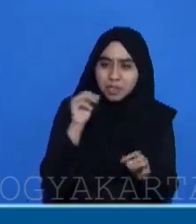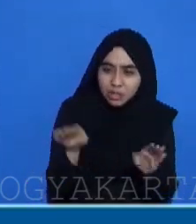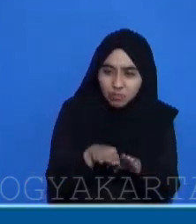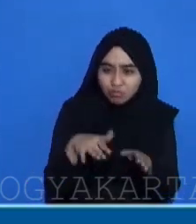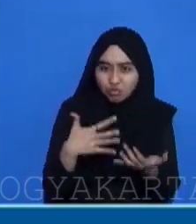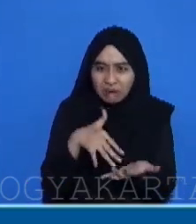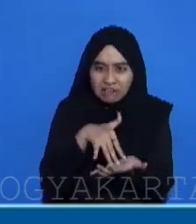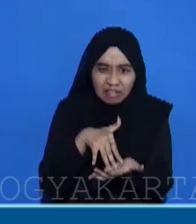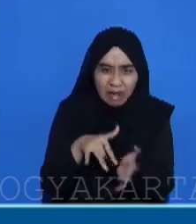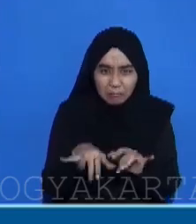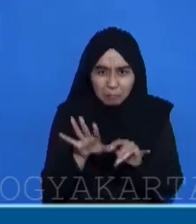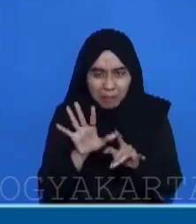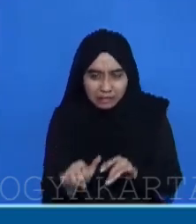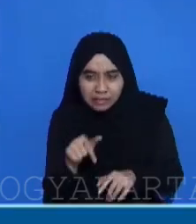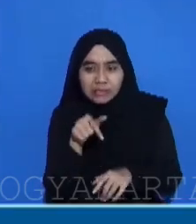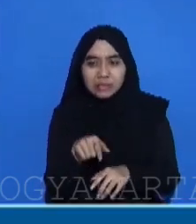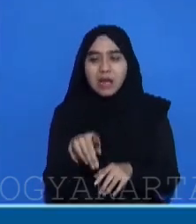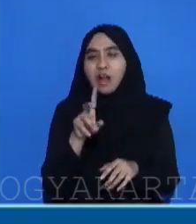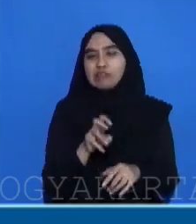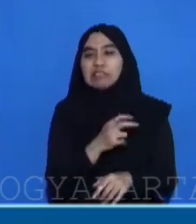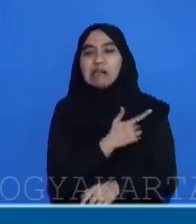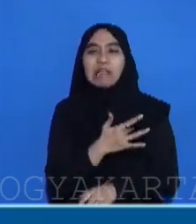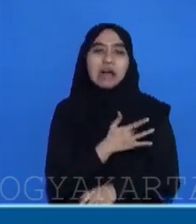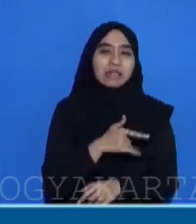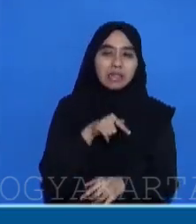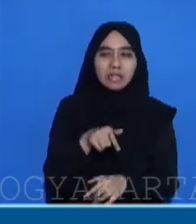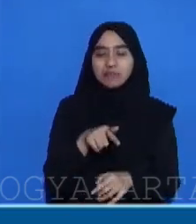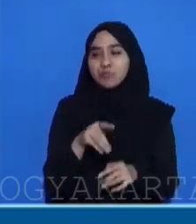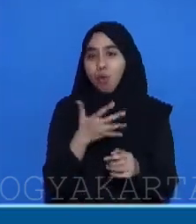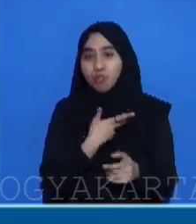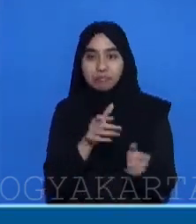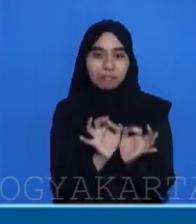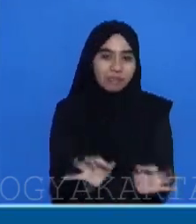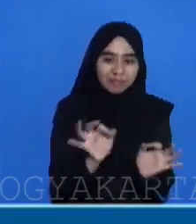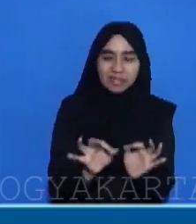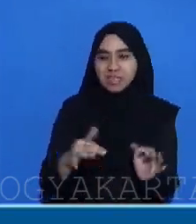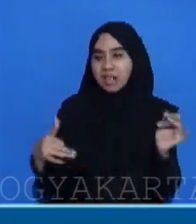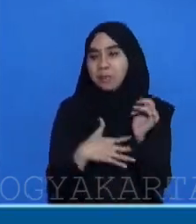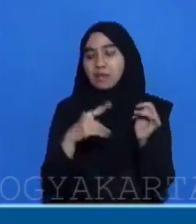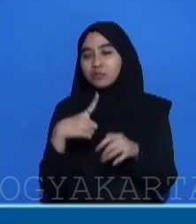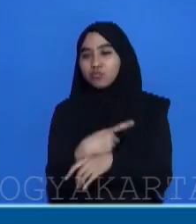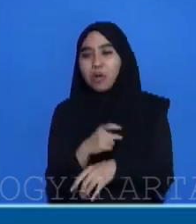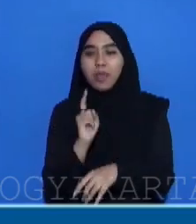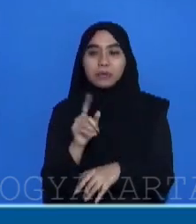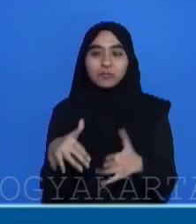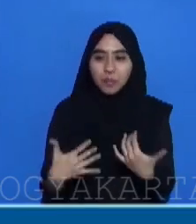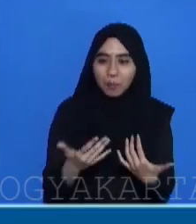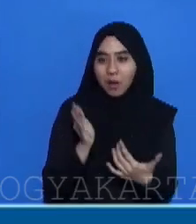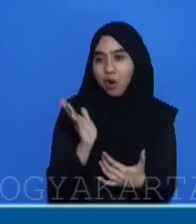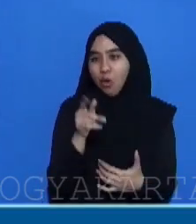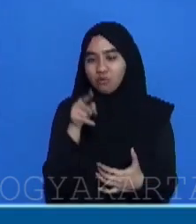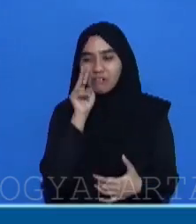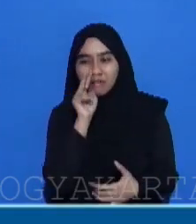ringanget milugi kah ngatosatos najeng om ular Men jalaran menawi L